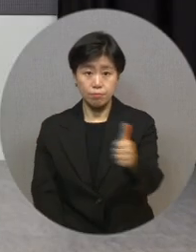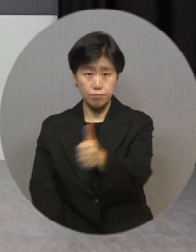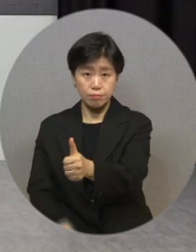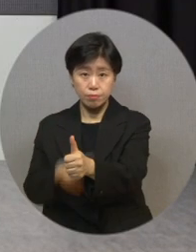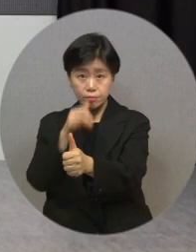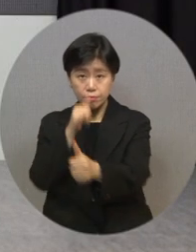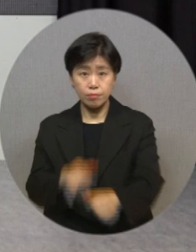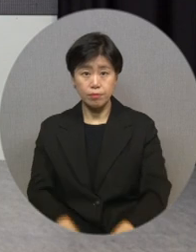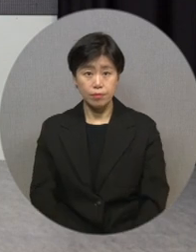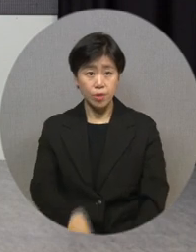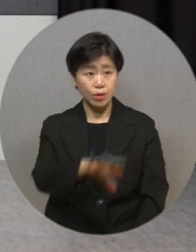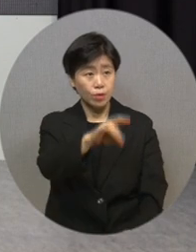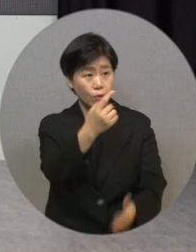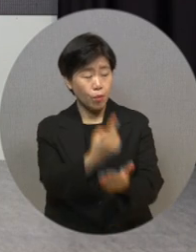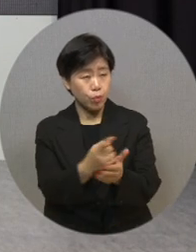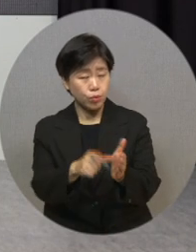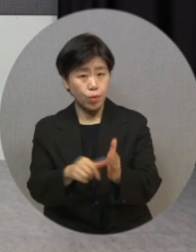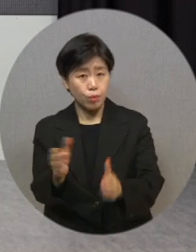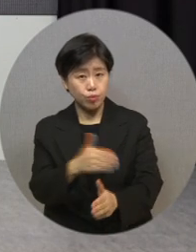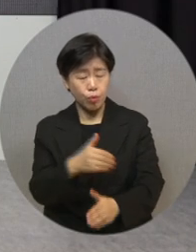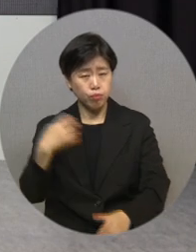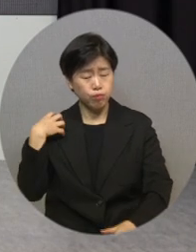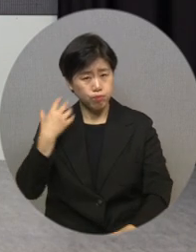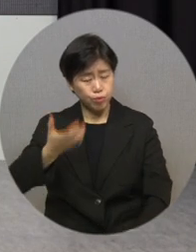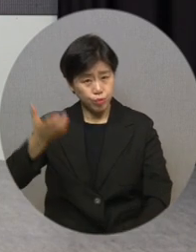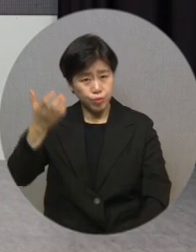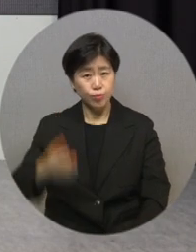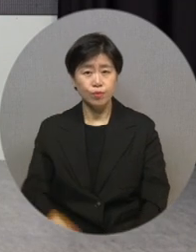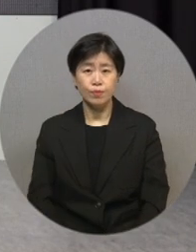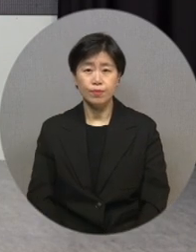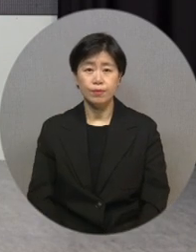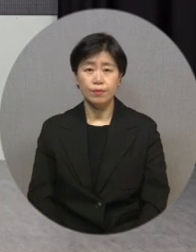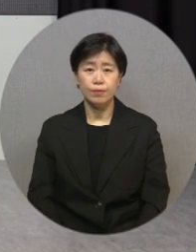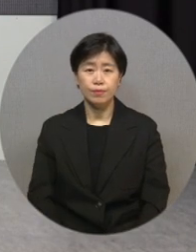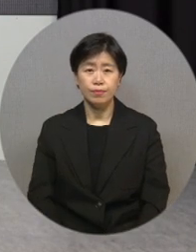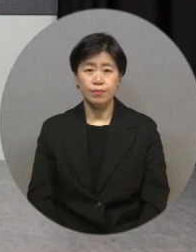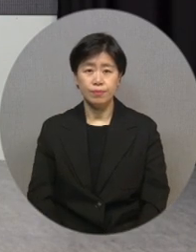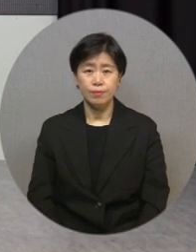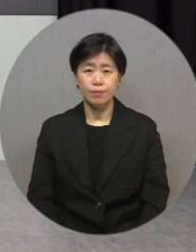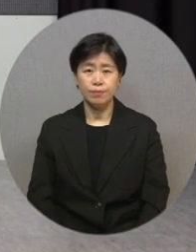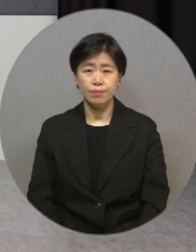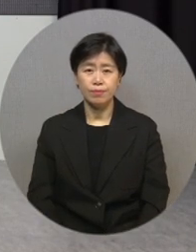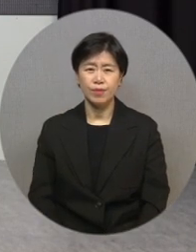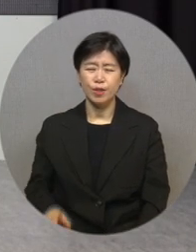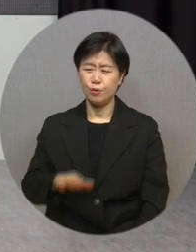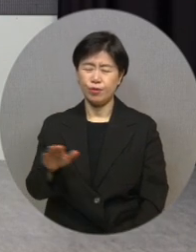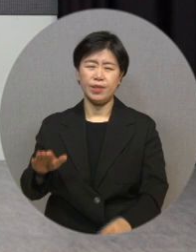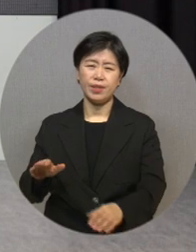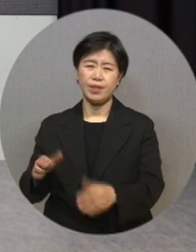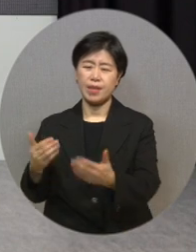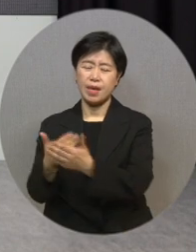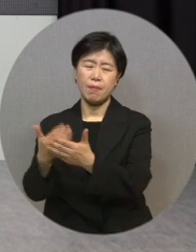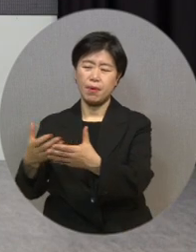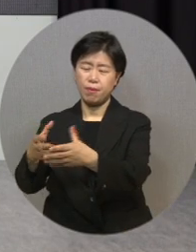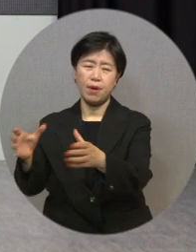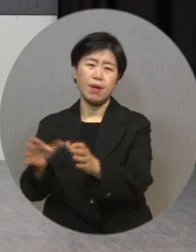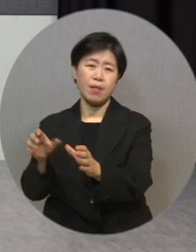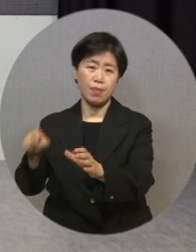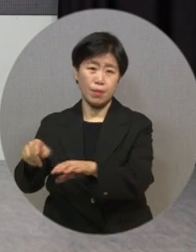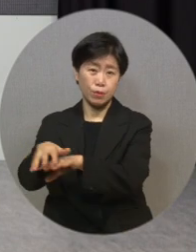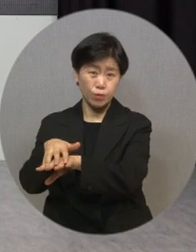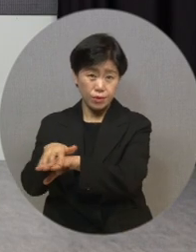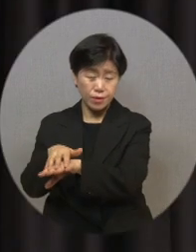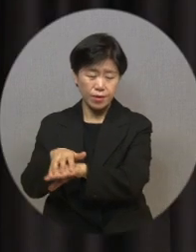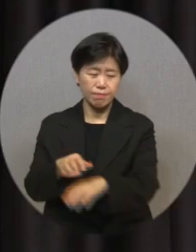높았구나 아 근데 이제 그 당시에는 저희는 어 조직이이 공단 럼 이렇게 크지가 않습니다 그리고 저희가 지금